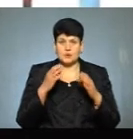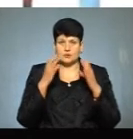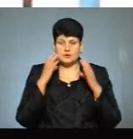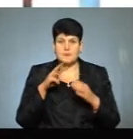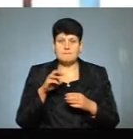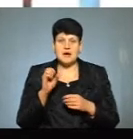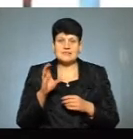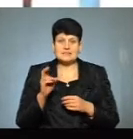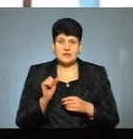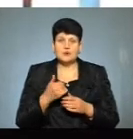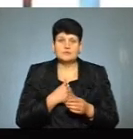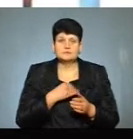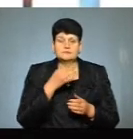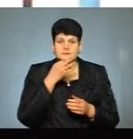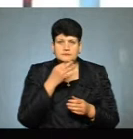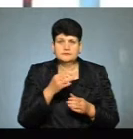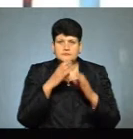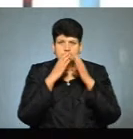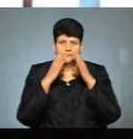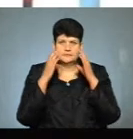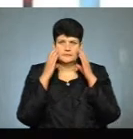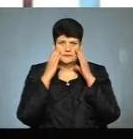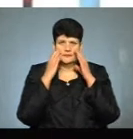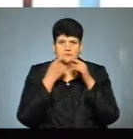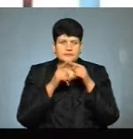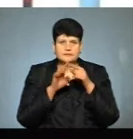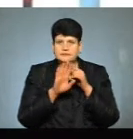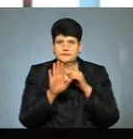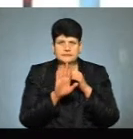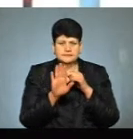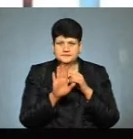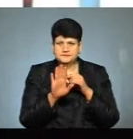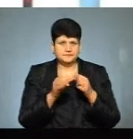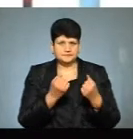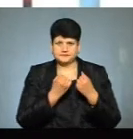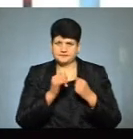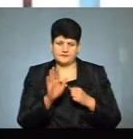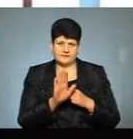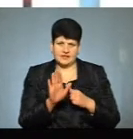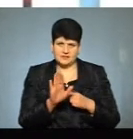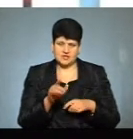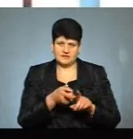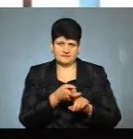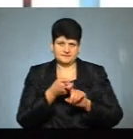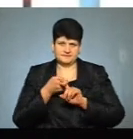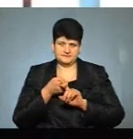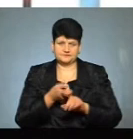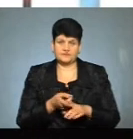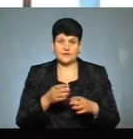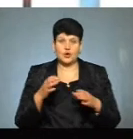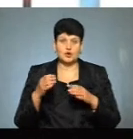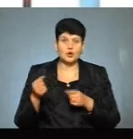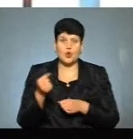Хоча хочу зауважити, що маска – це не є той засіб, який убезпечує від зараження. Носити її